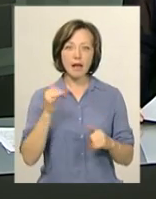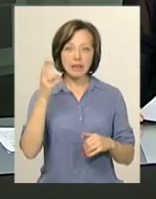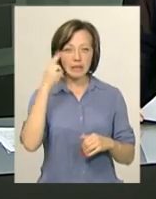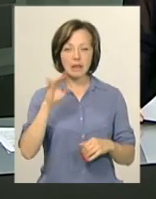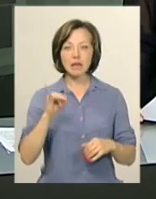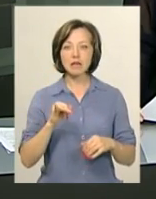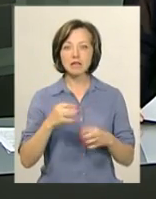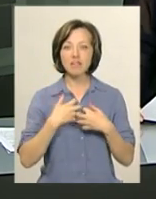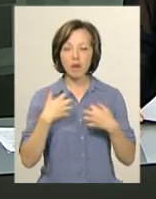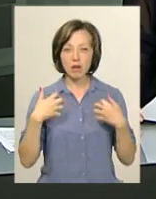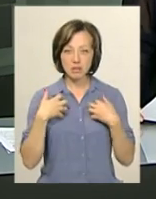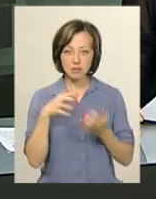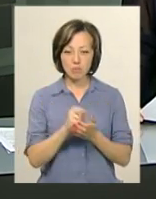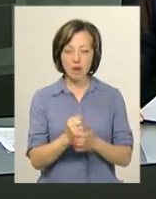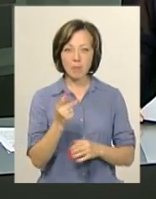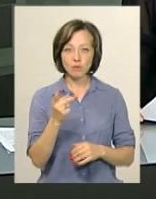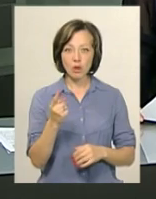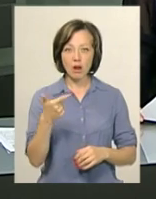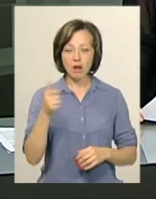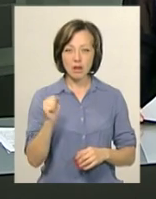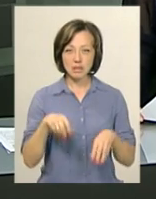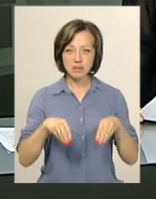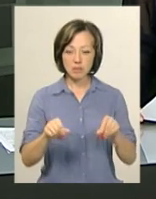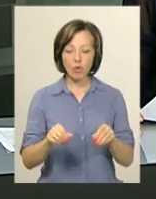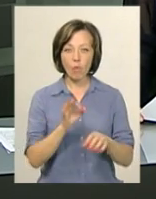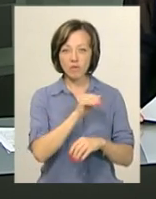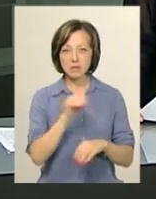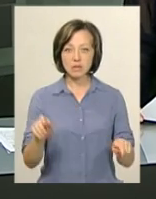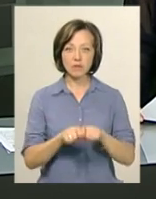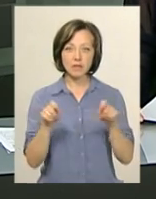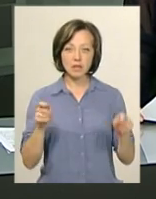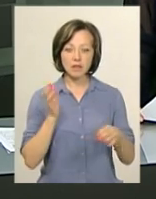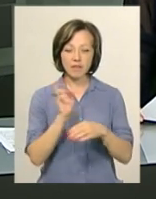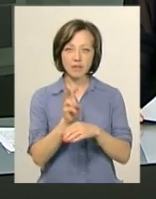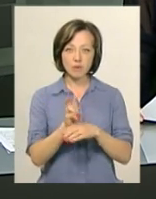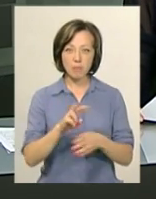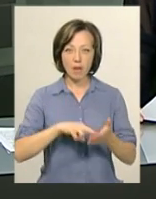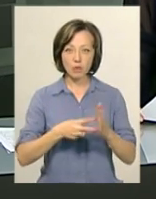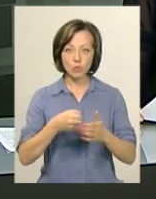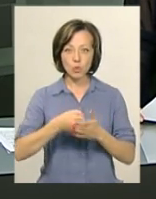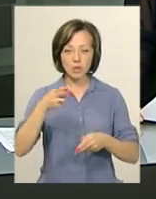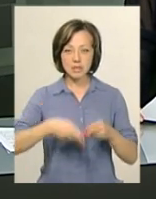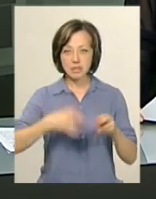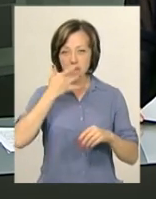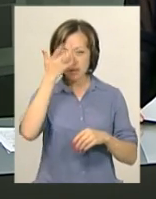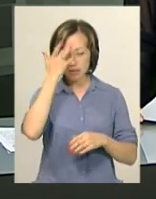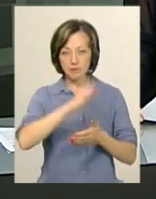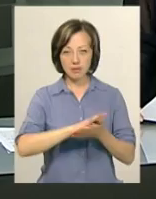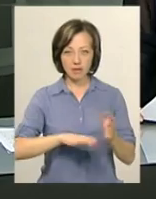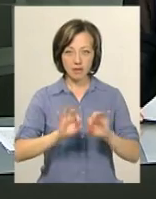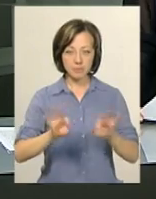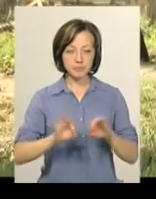займає 1,5 гектара землі. Офіційно відкрити його для відвідувачів Сергій Пальохін планує до кінця літа. Наталя Сідова